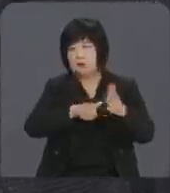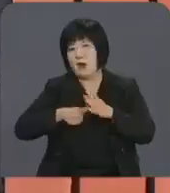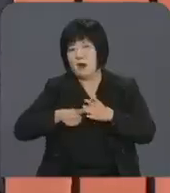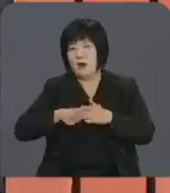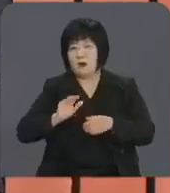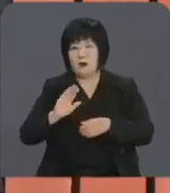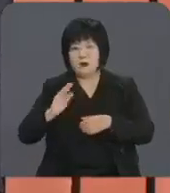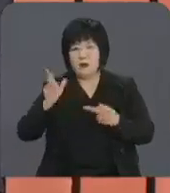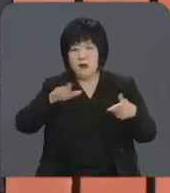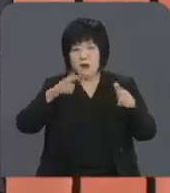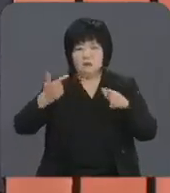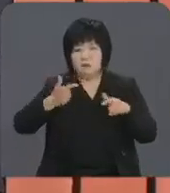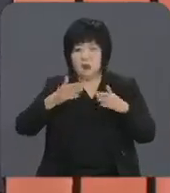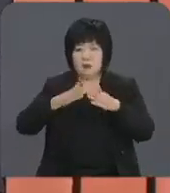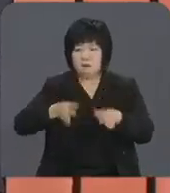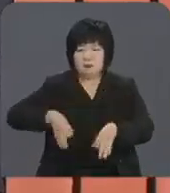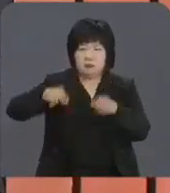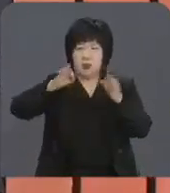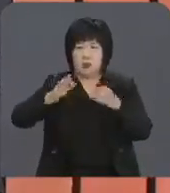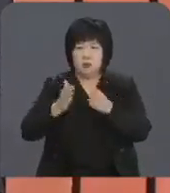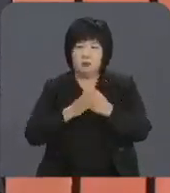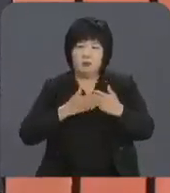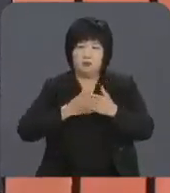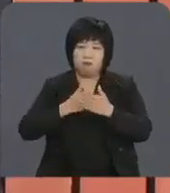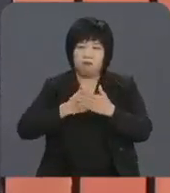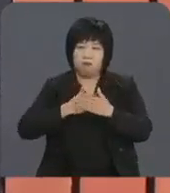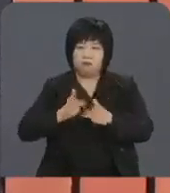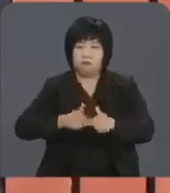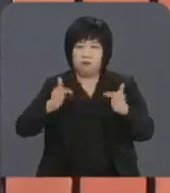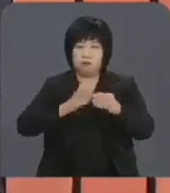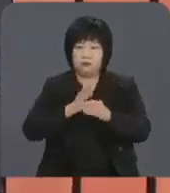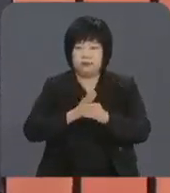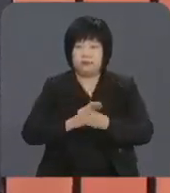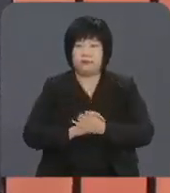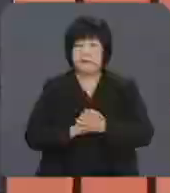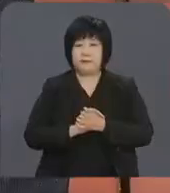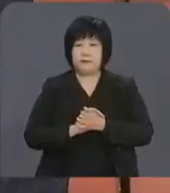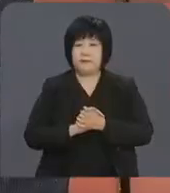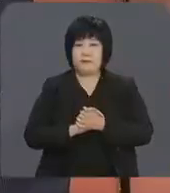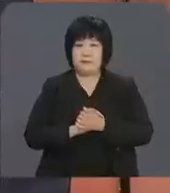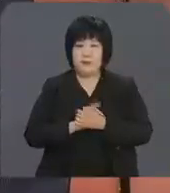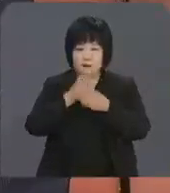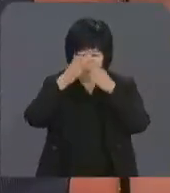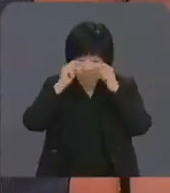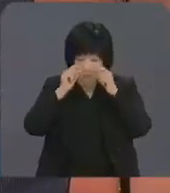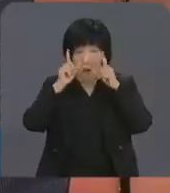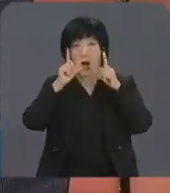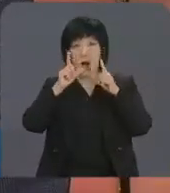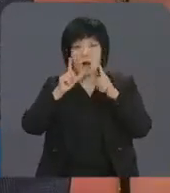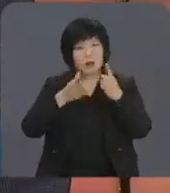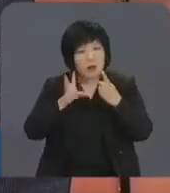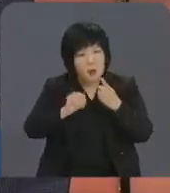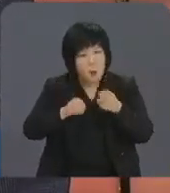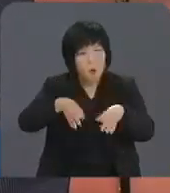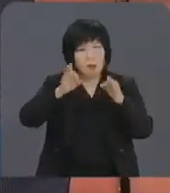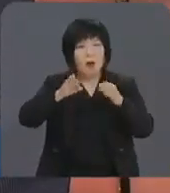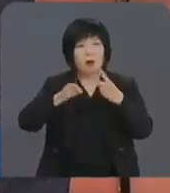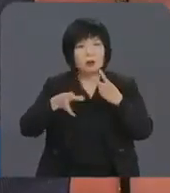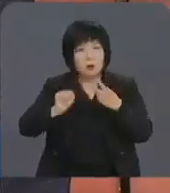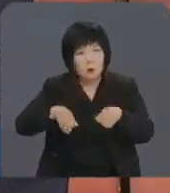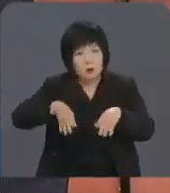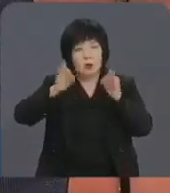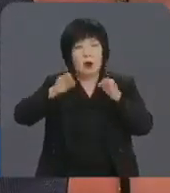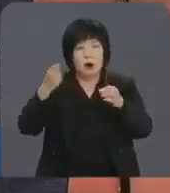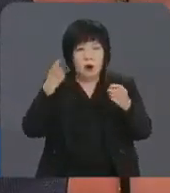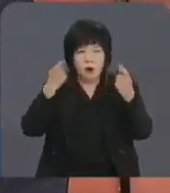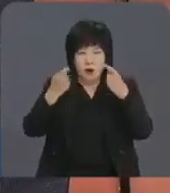하루가 다르게 치솟는 집값에 의 불안감이 점점 커지고 있습니다 자고 나면 누가 아파트 1억 올랐다 누군 이어 골랐다 그